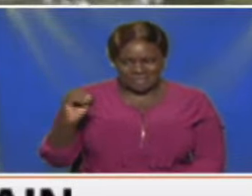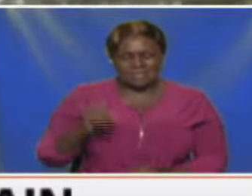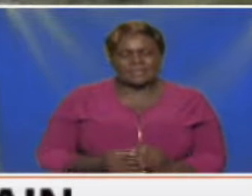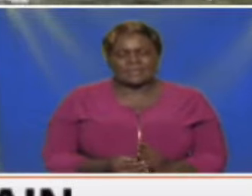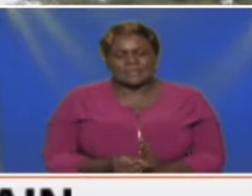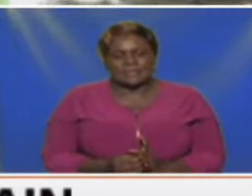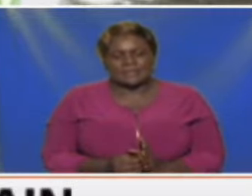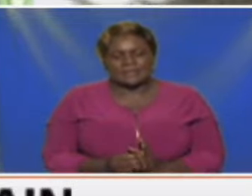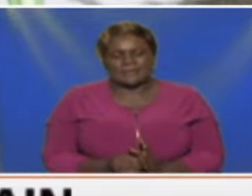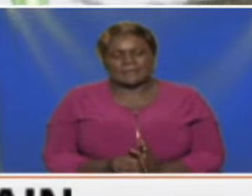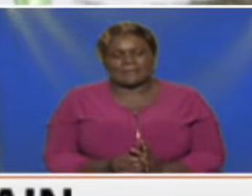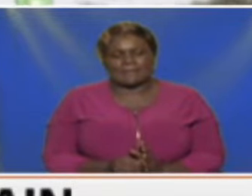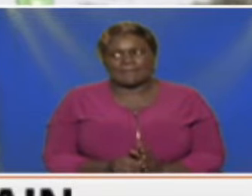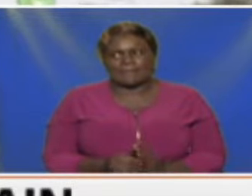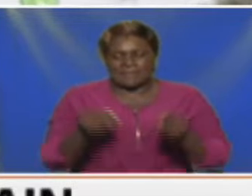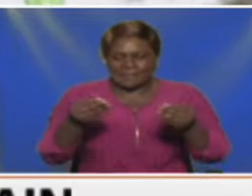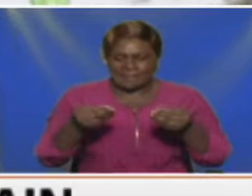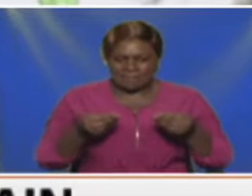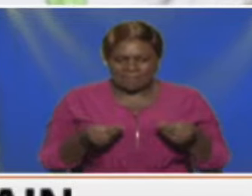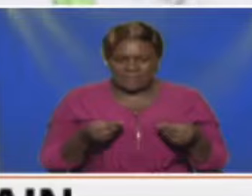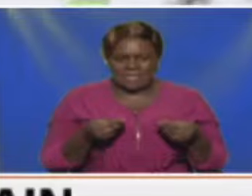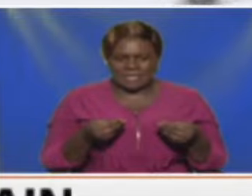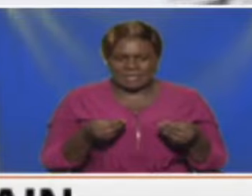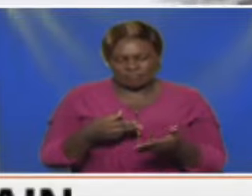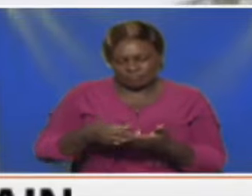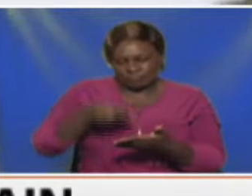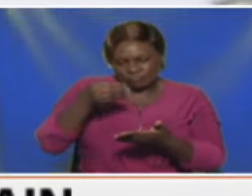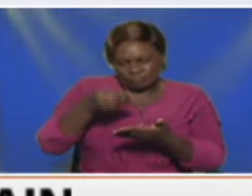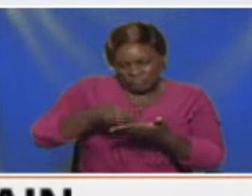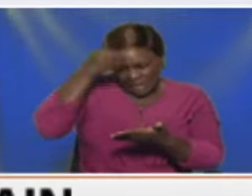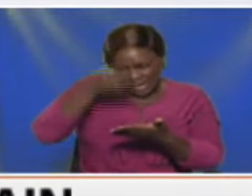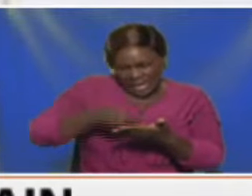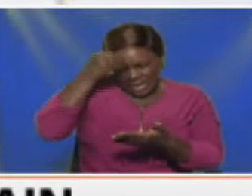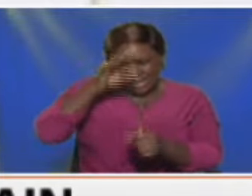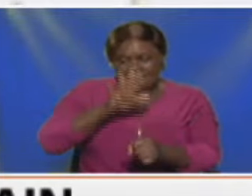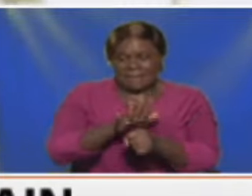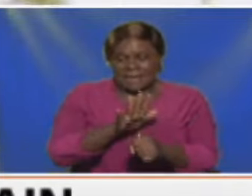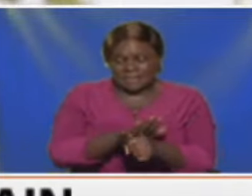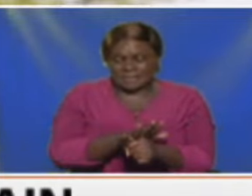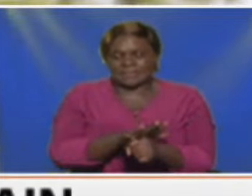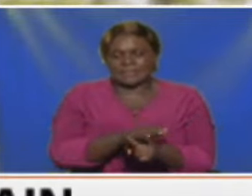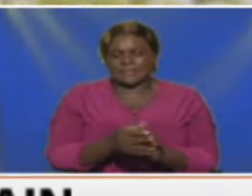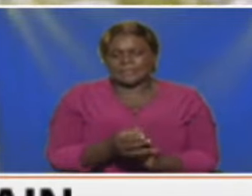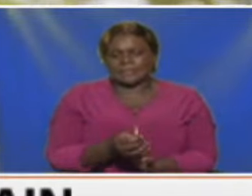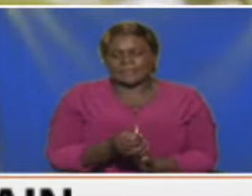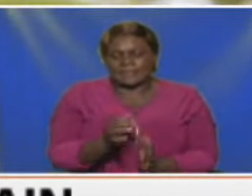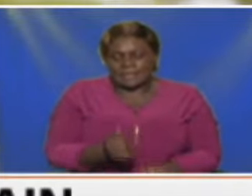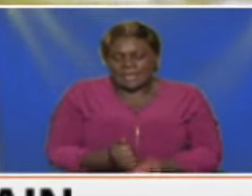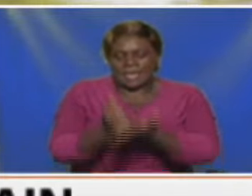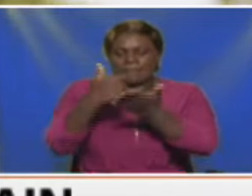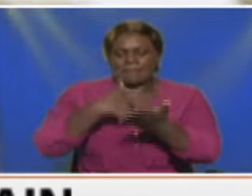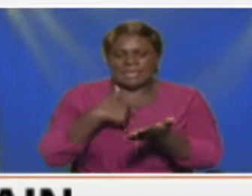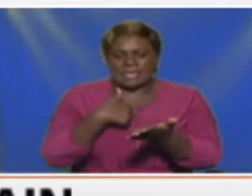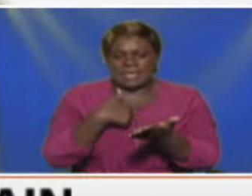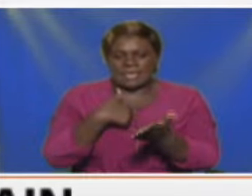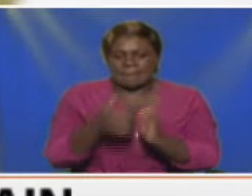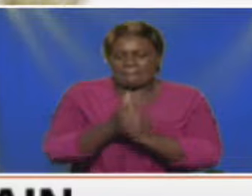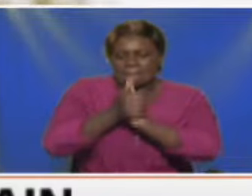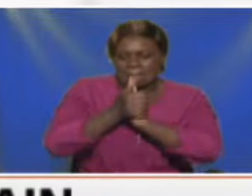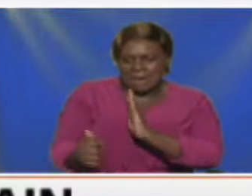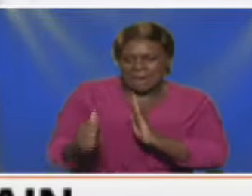2020 imenipea mafunzo mingi sana na imeniwezesha kuwa na